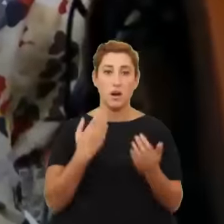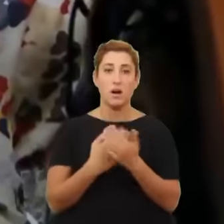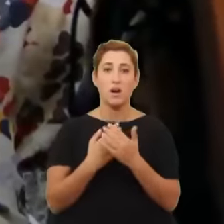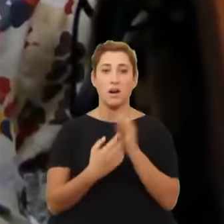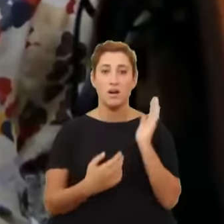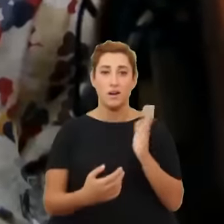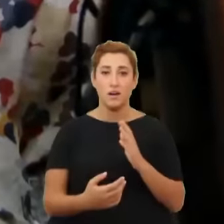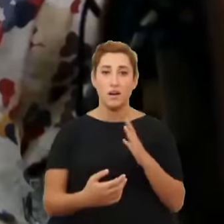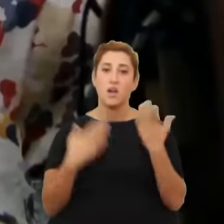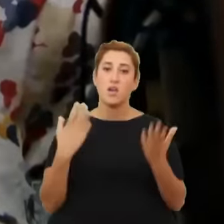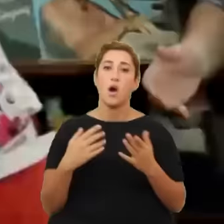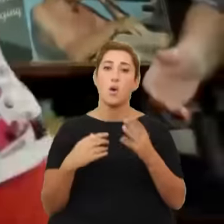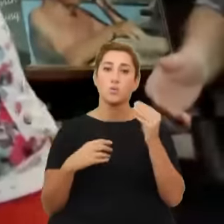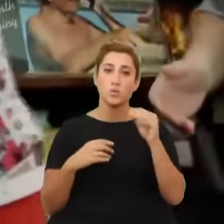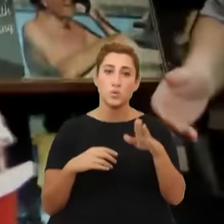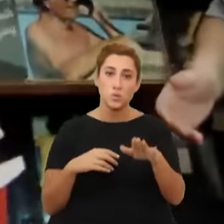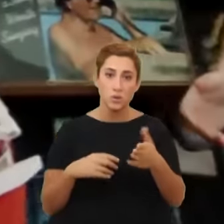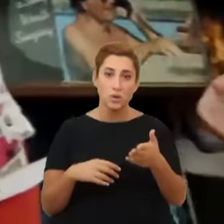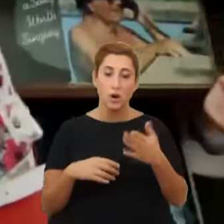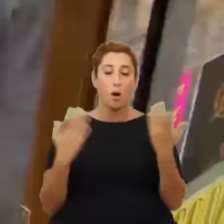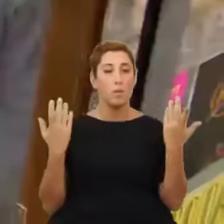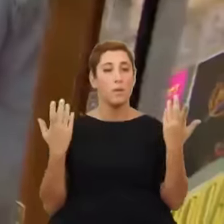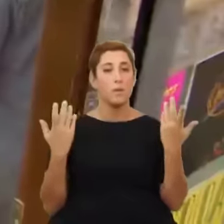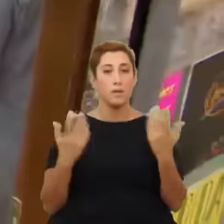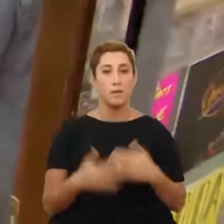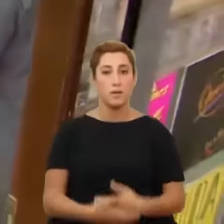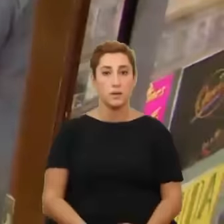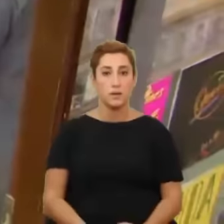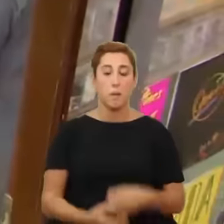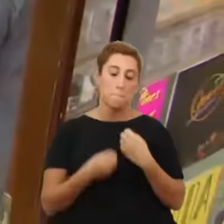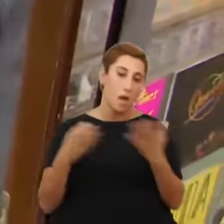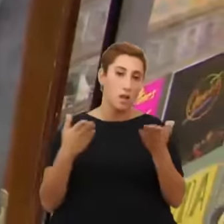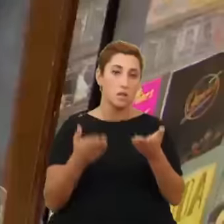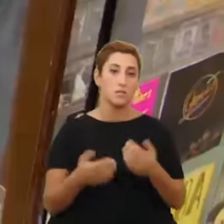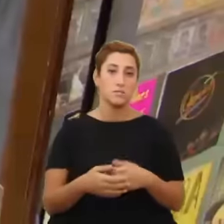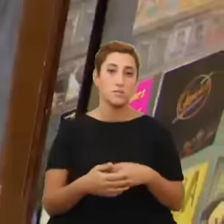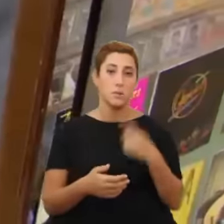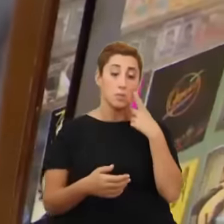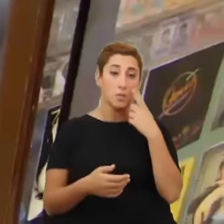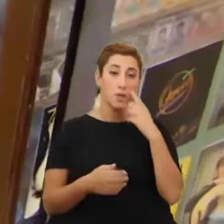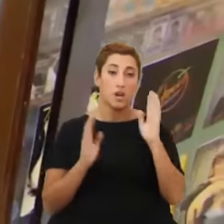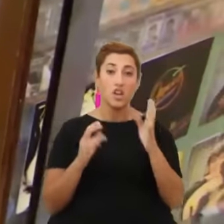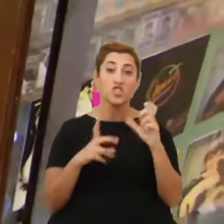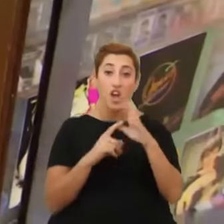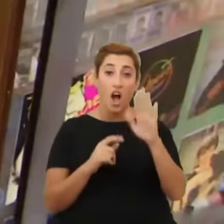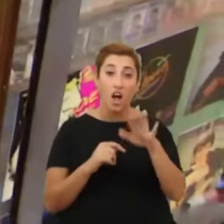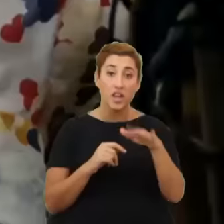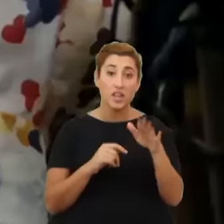aa, ya köftürük! Hayda! Baygın bu ya. Ya